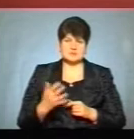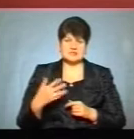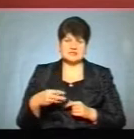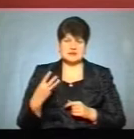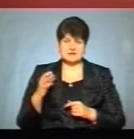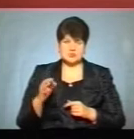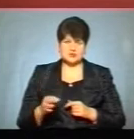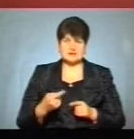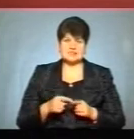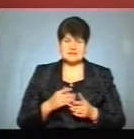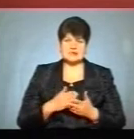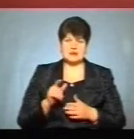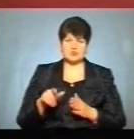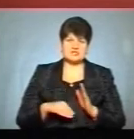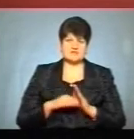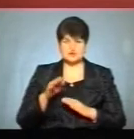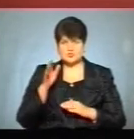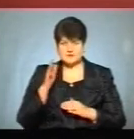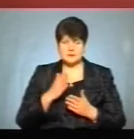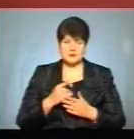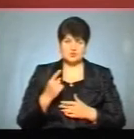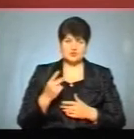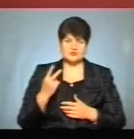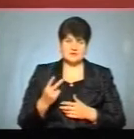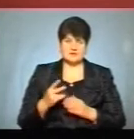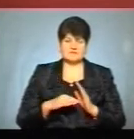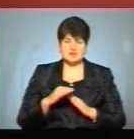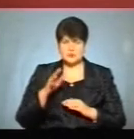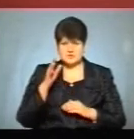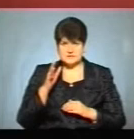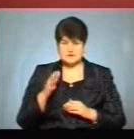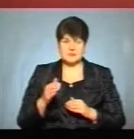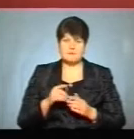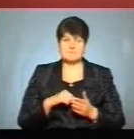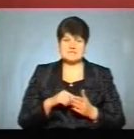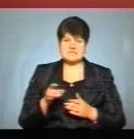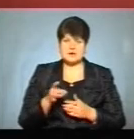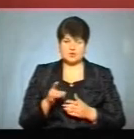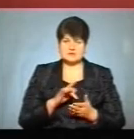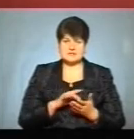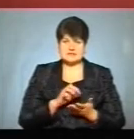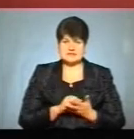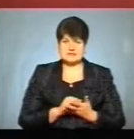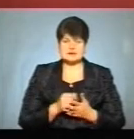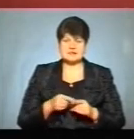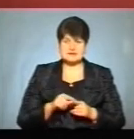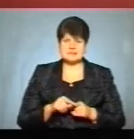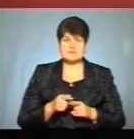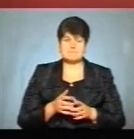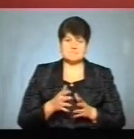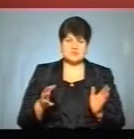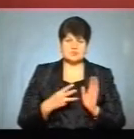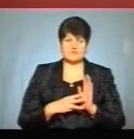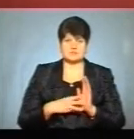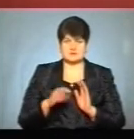є люди з вищою освітою, мають одну або дві вищі освіти. В міськрайонному центрі зайнятості ця цифра перевищує